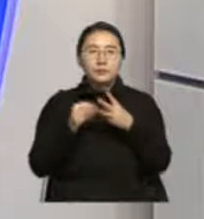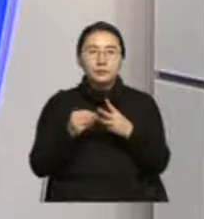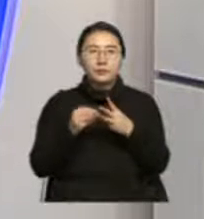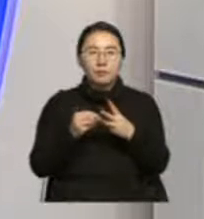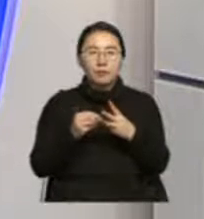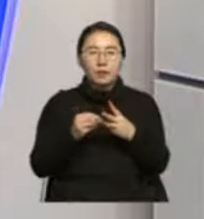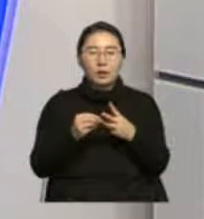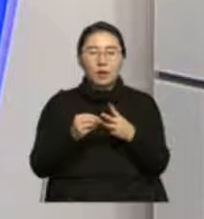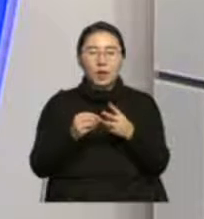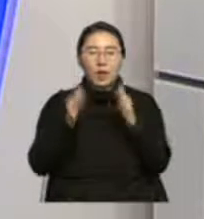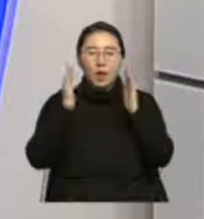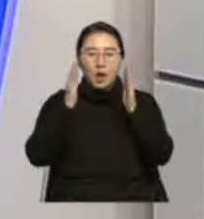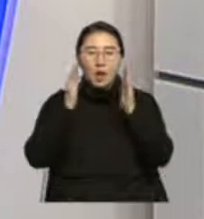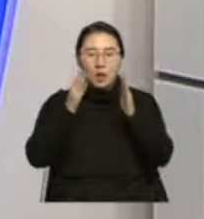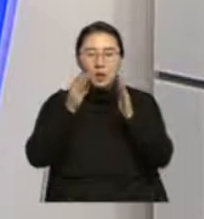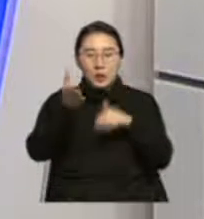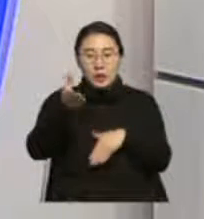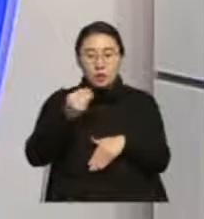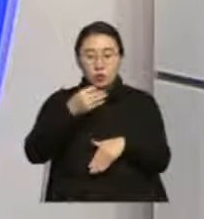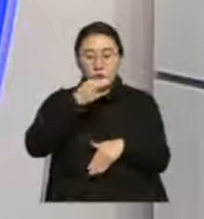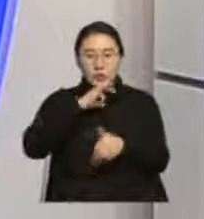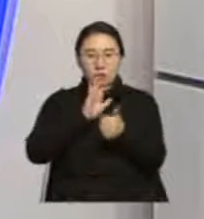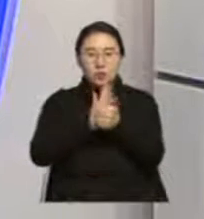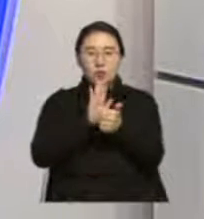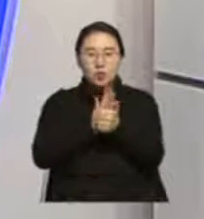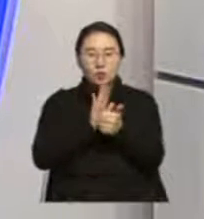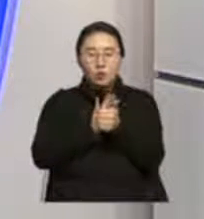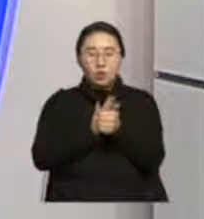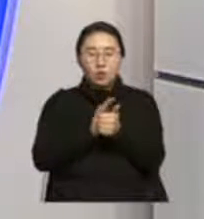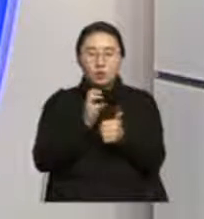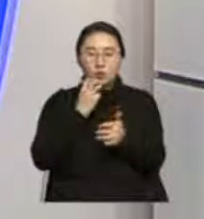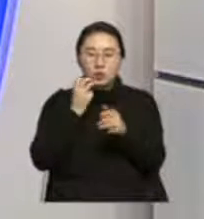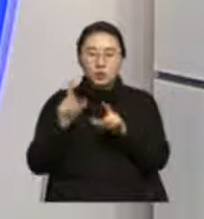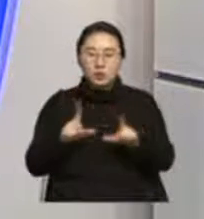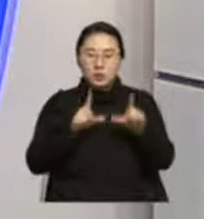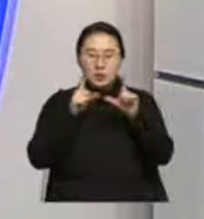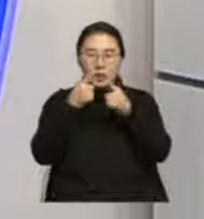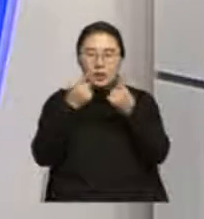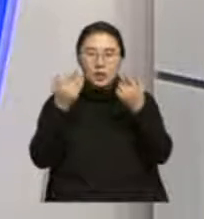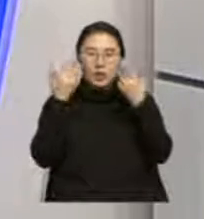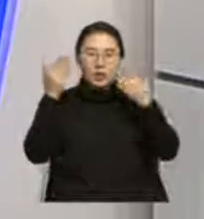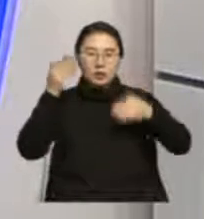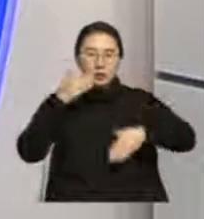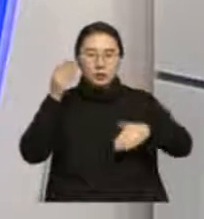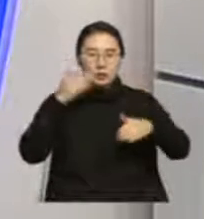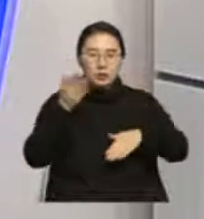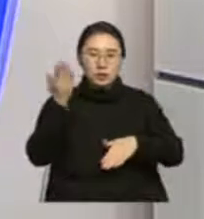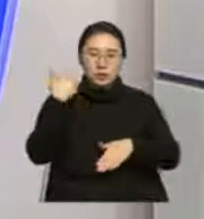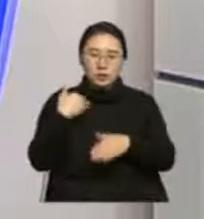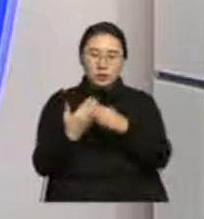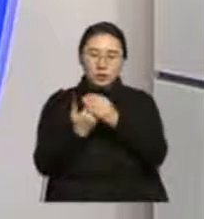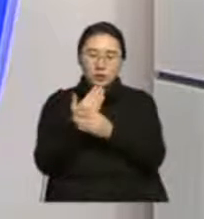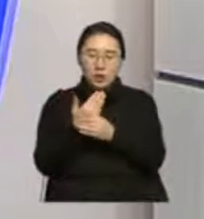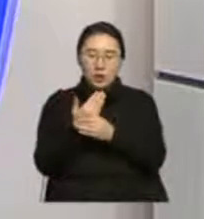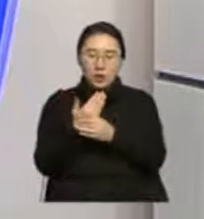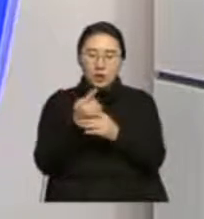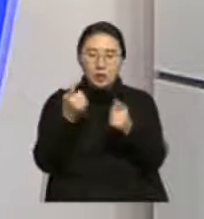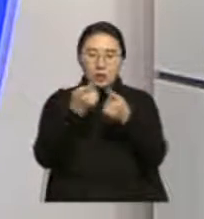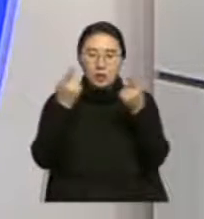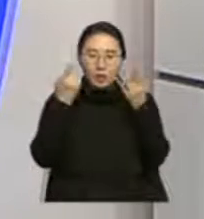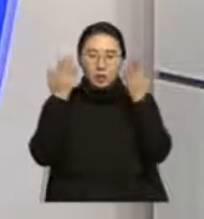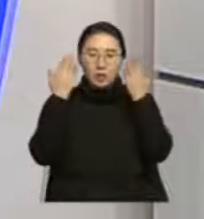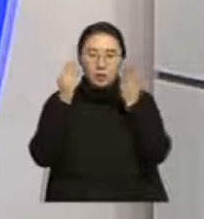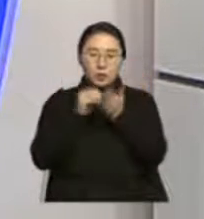학자금 대출 이자 지원입니다. 서울시가 서울에 거주하는 대학생들에게 지난해에 발생한 학자금